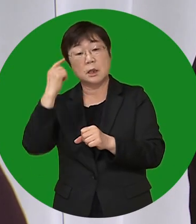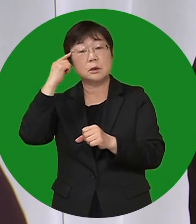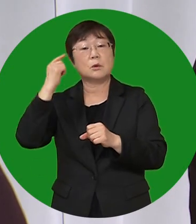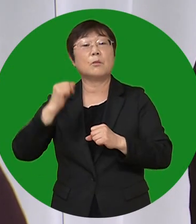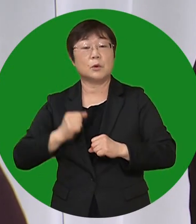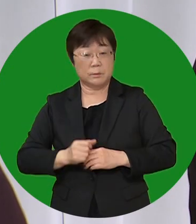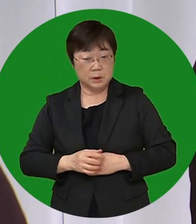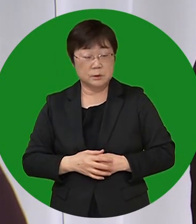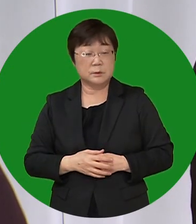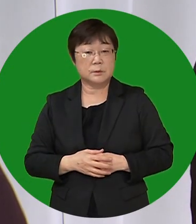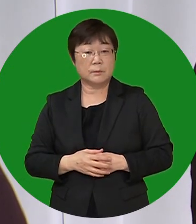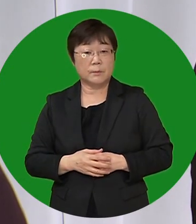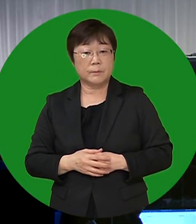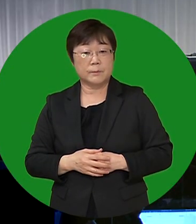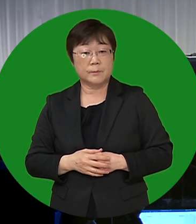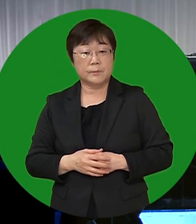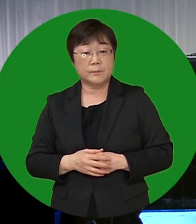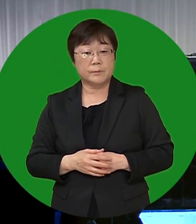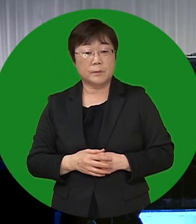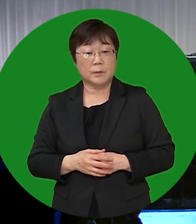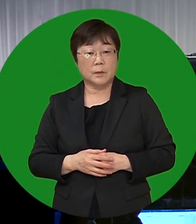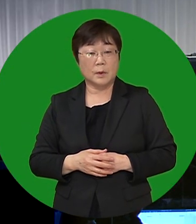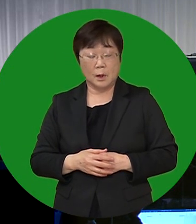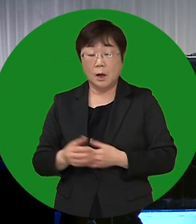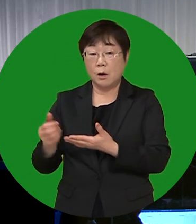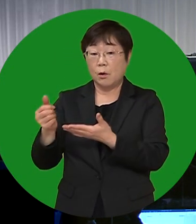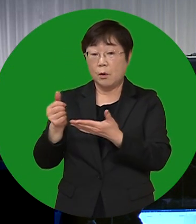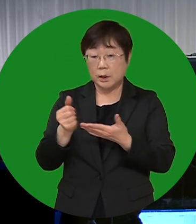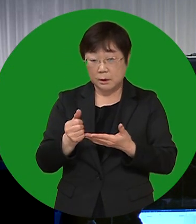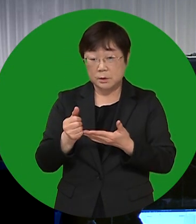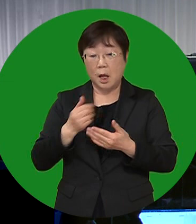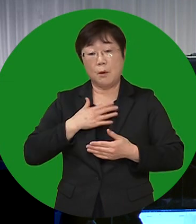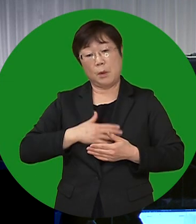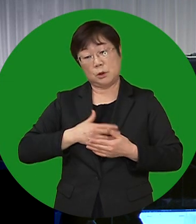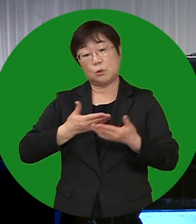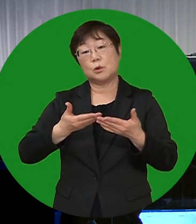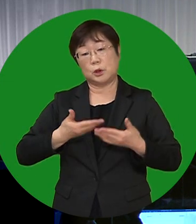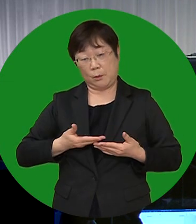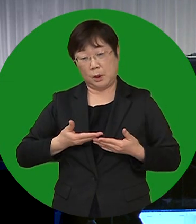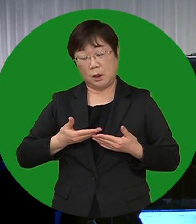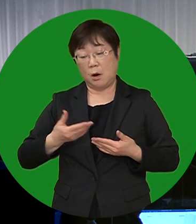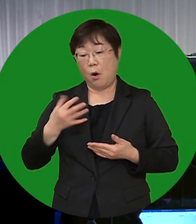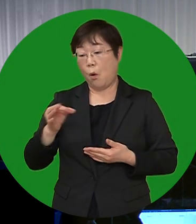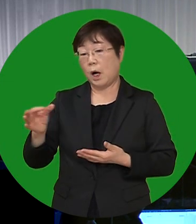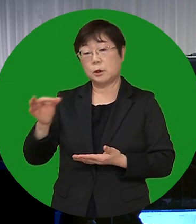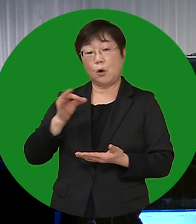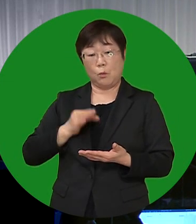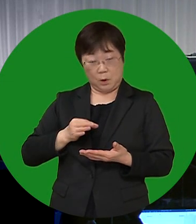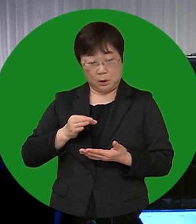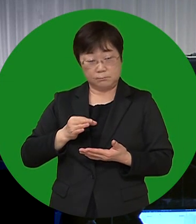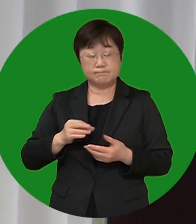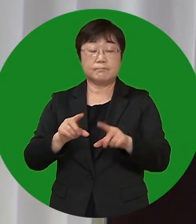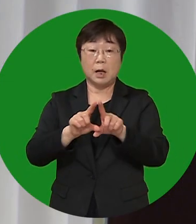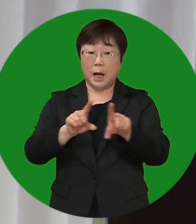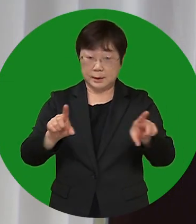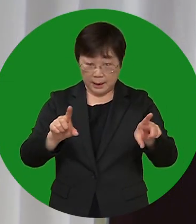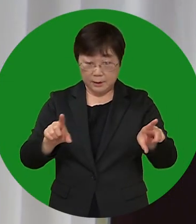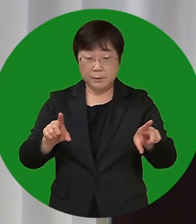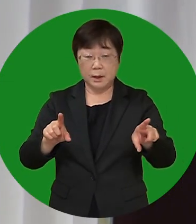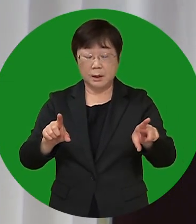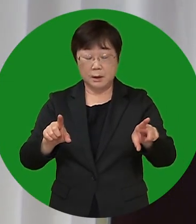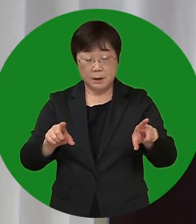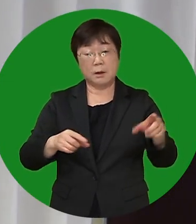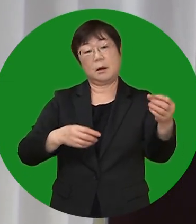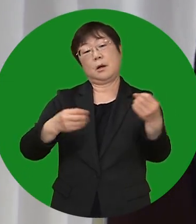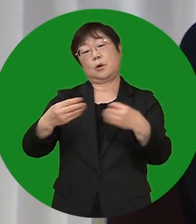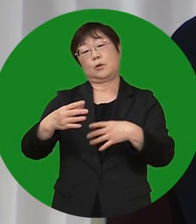いうふうに考えておりますお客様がいて満足して頂いてお金をいただく当たり前の